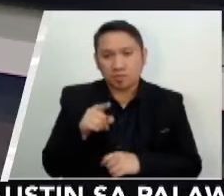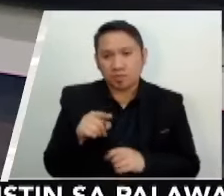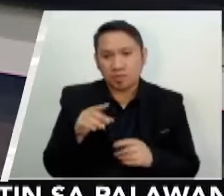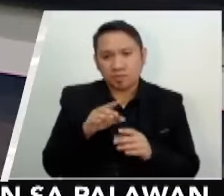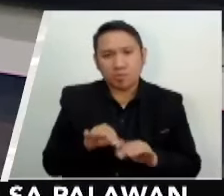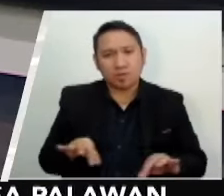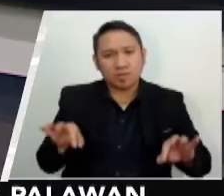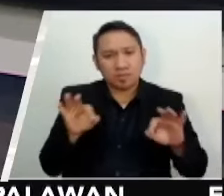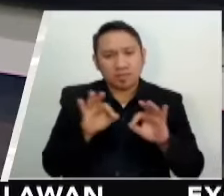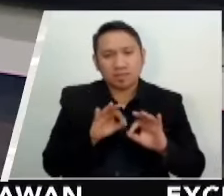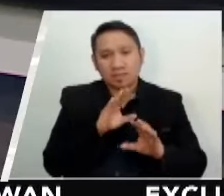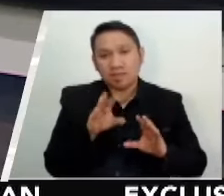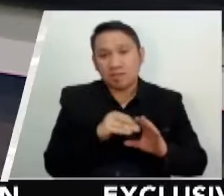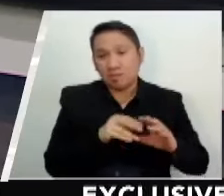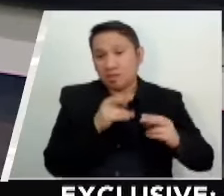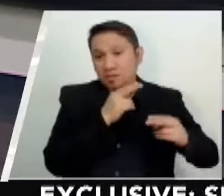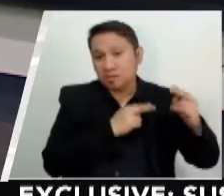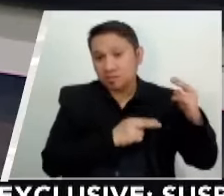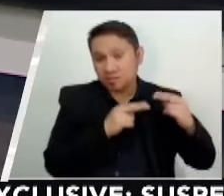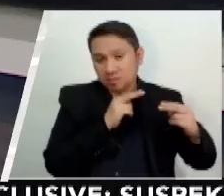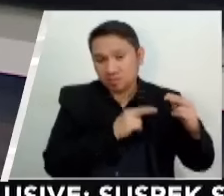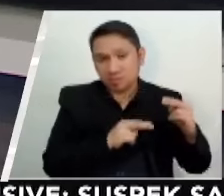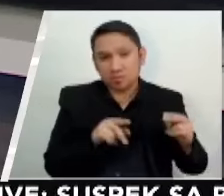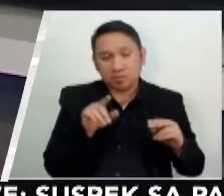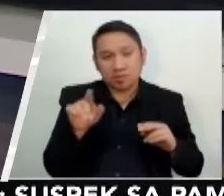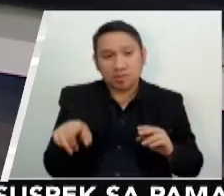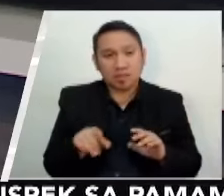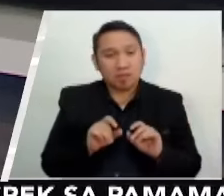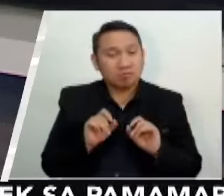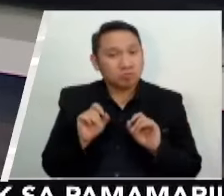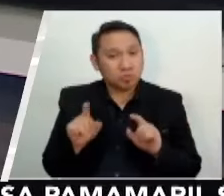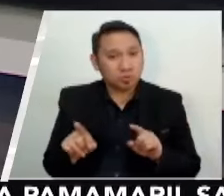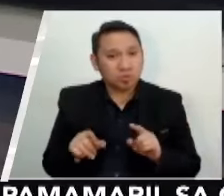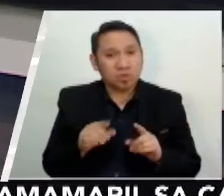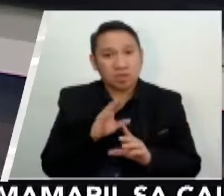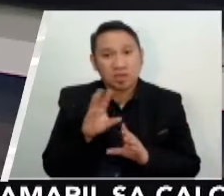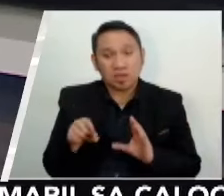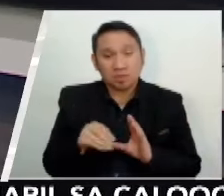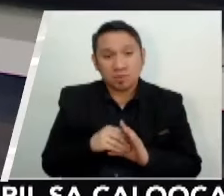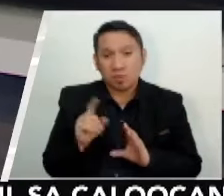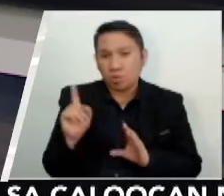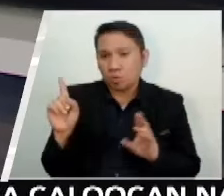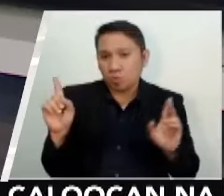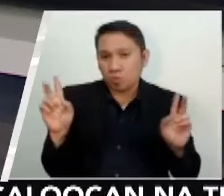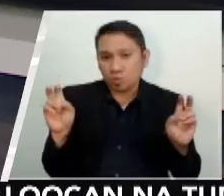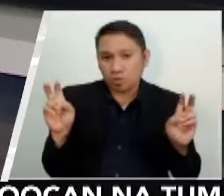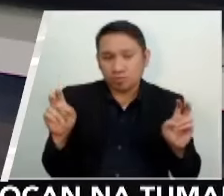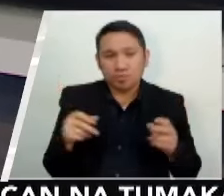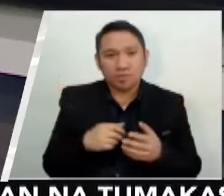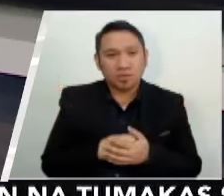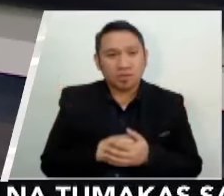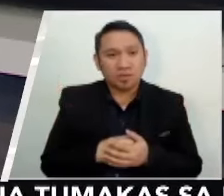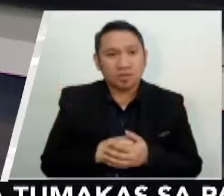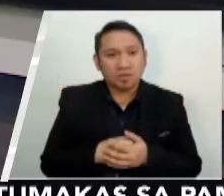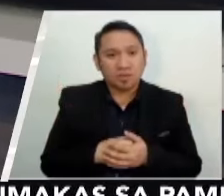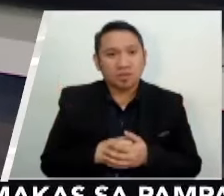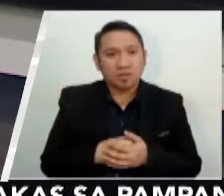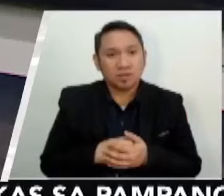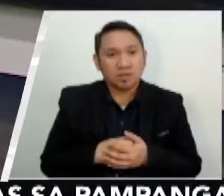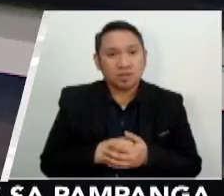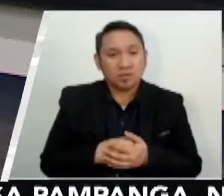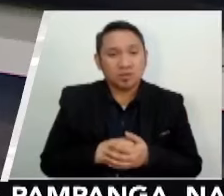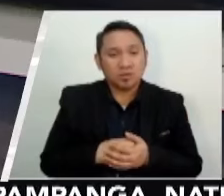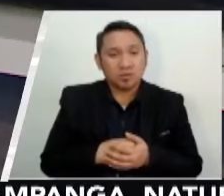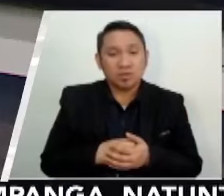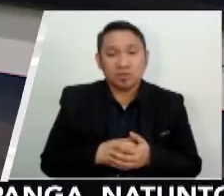ang ipapasubasta ng isang art gallery. Kabilang diyan ang sinasabing huling selyo ng Katipunan at ang eskultura